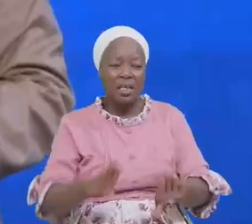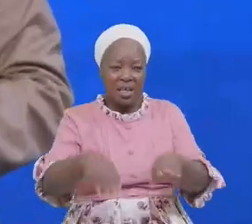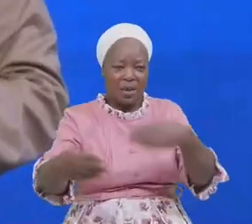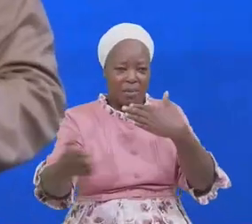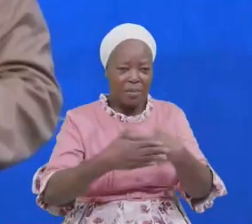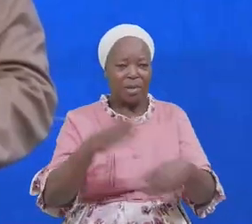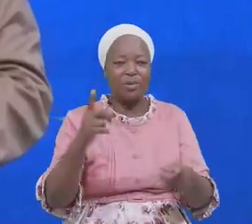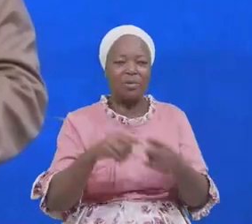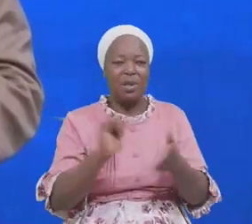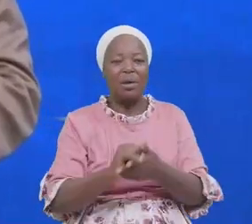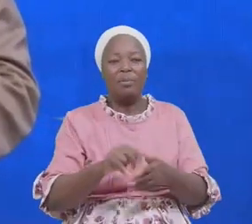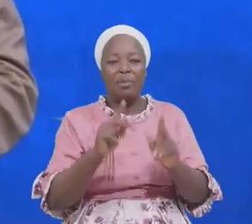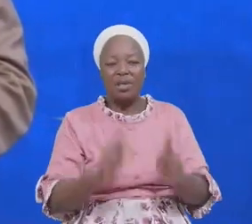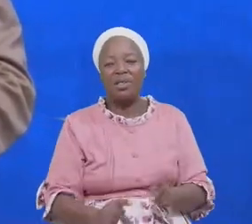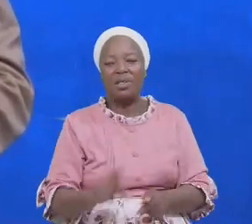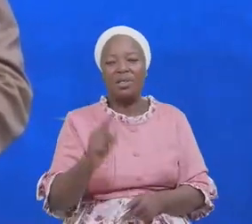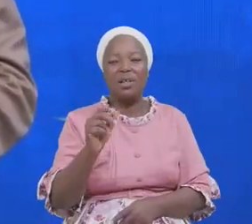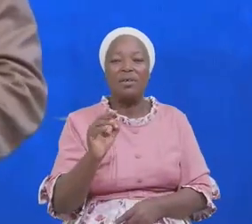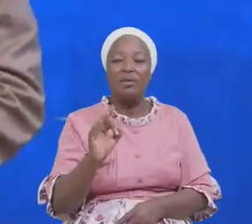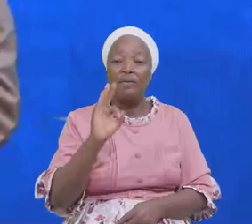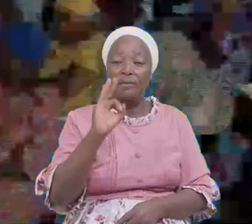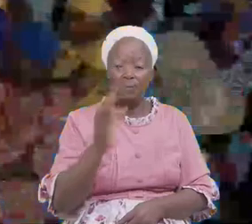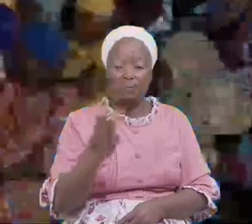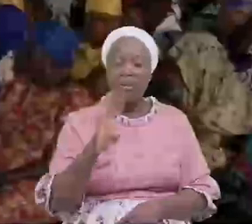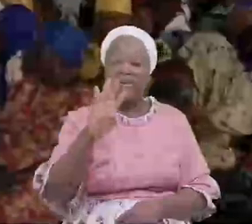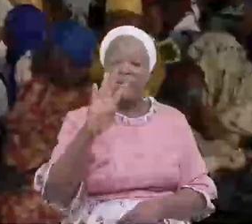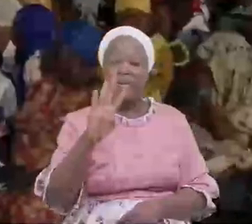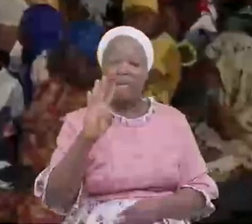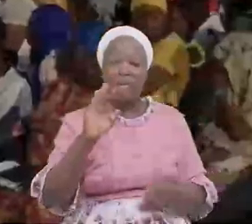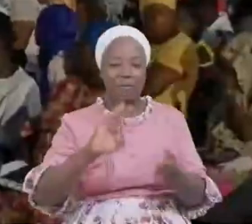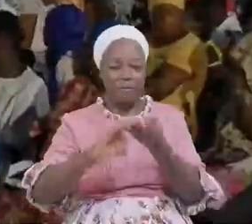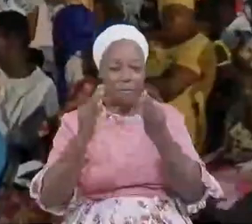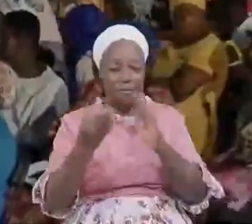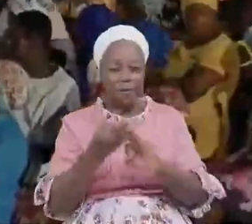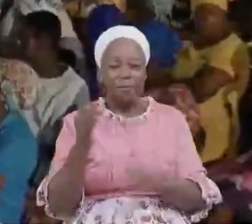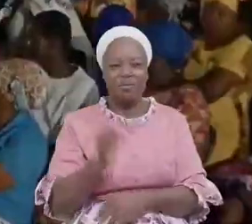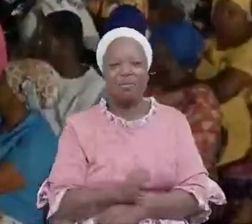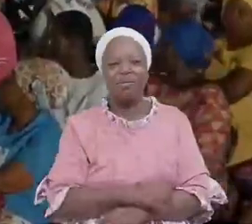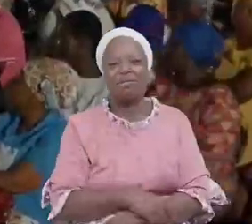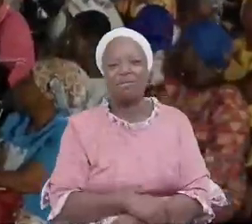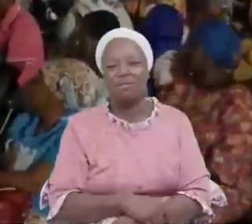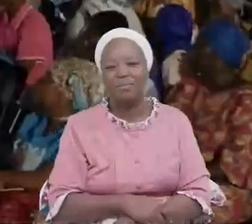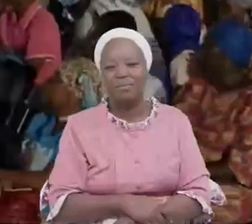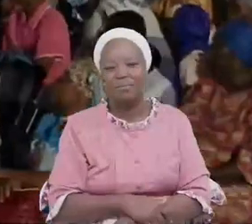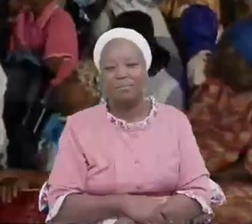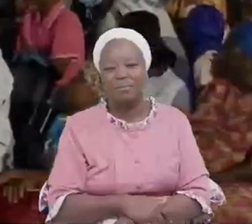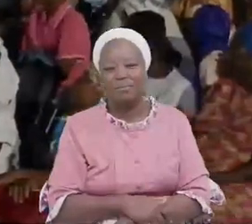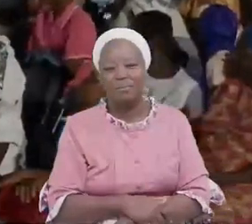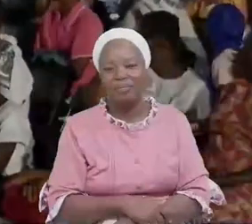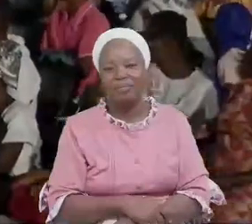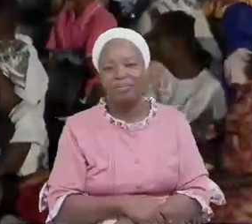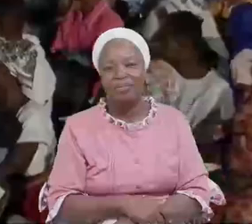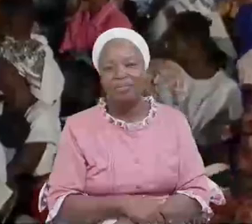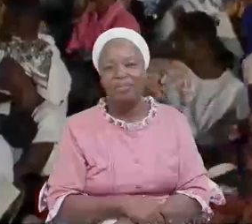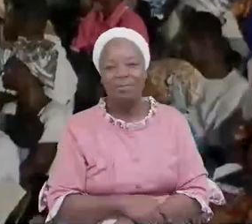Mais Zachée se tenant debout devant le Seigneur lui dit, « Voici Seigneur, je donne aux pauvres la moitié de mes biens, et si j'ai fait tort de quelque chose à quelqu'un, je